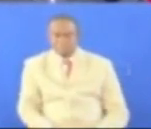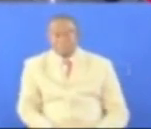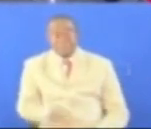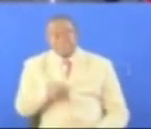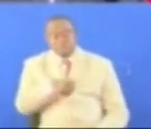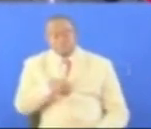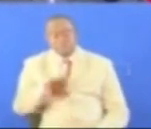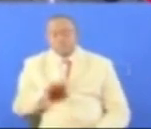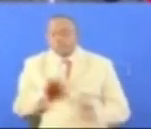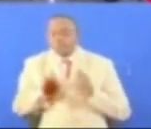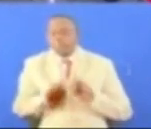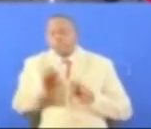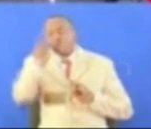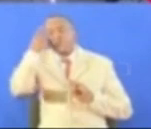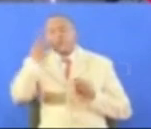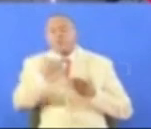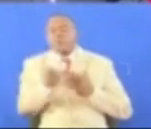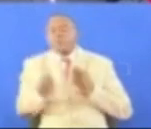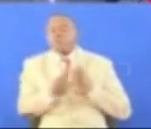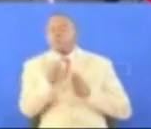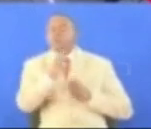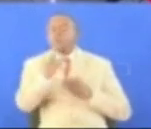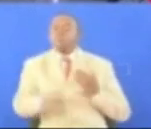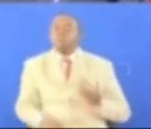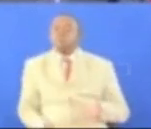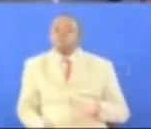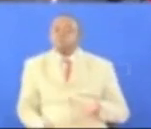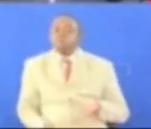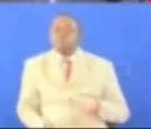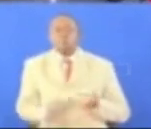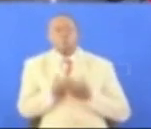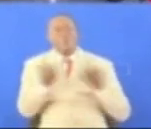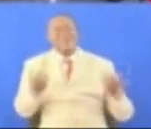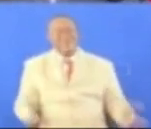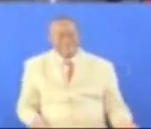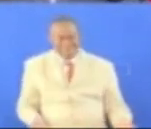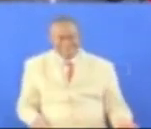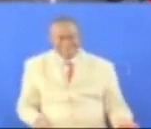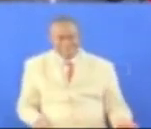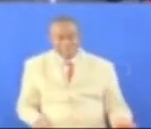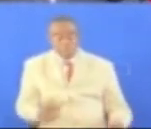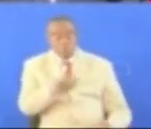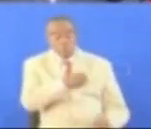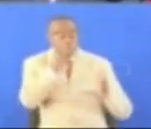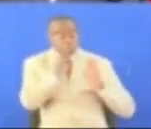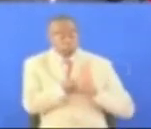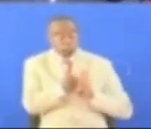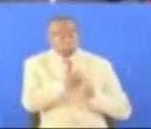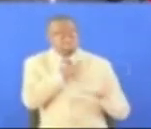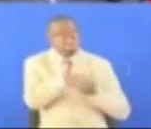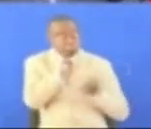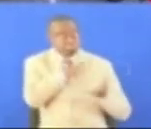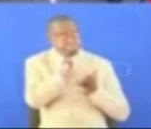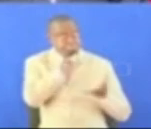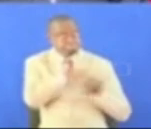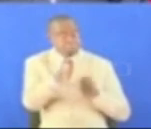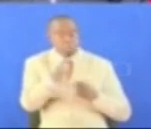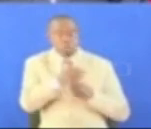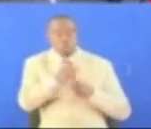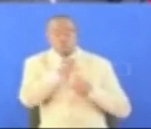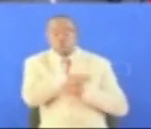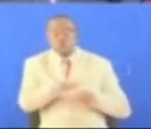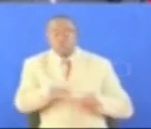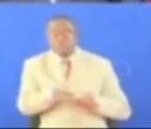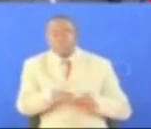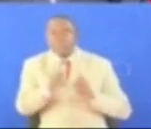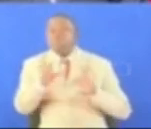Tunashangaa, hatuelewi imetokea wapi, imekuwaje. Waziri Mkuu ameeleza hali ya usalama wa nchi yetu na